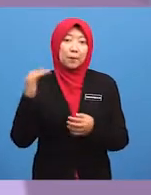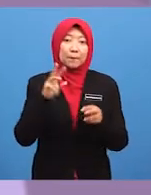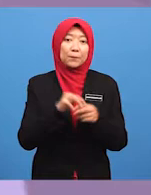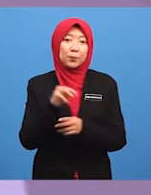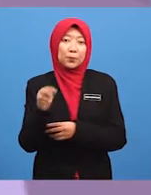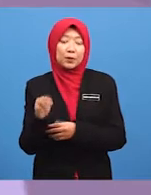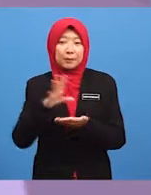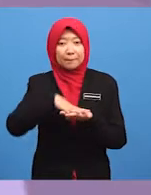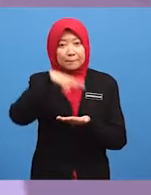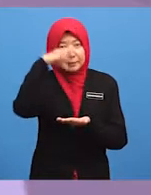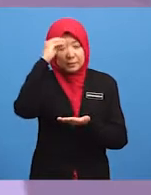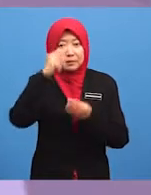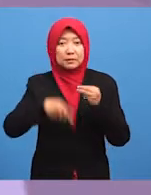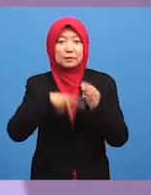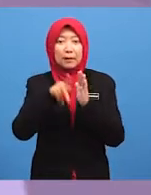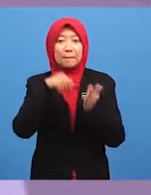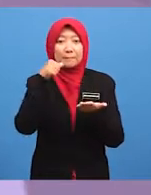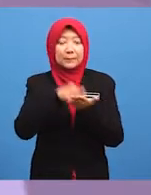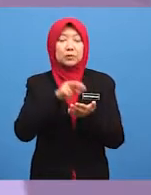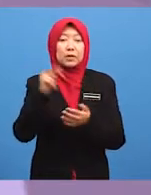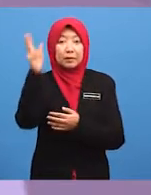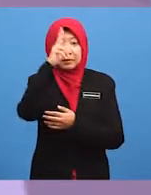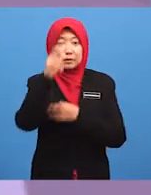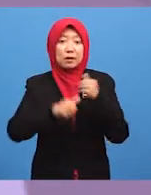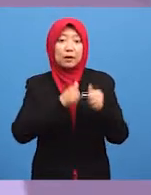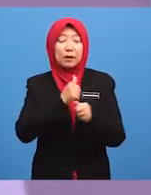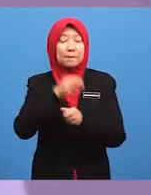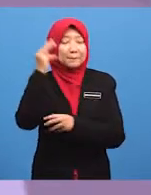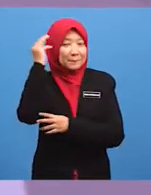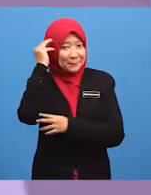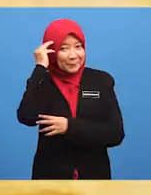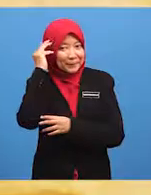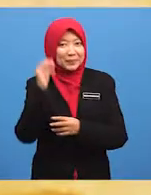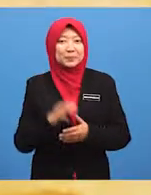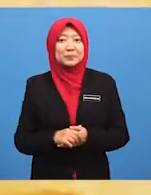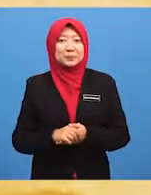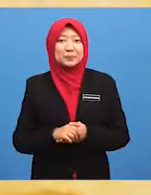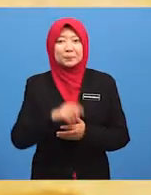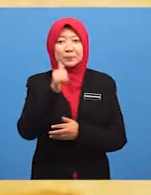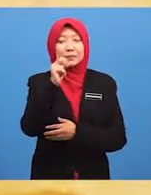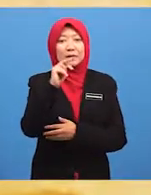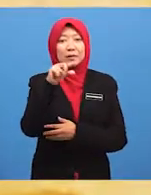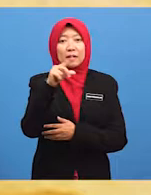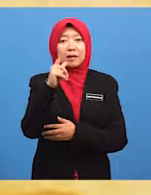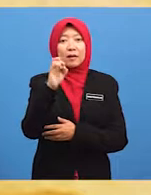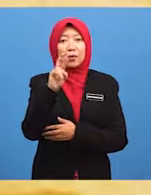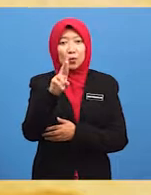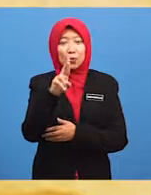murid-murid kita belajar mengenai persuratan kerajaan alam Melayu yang seterusnya, iaitu kerajaan